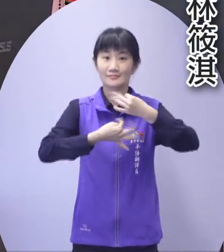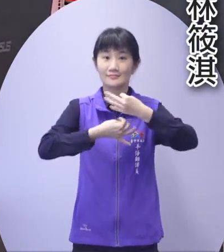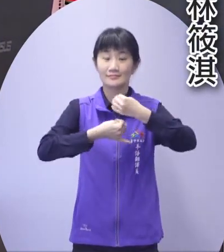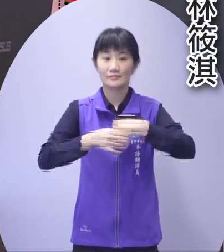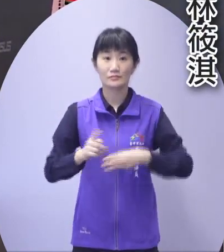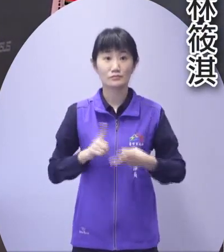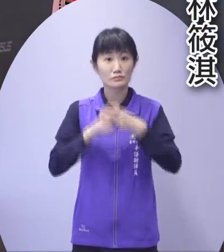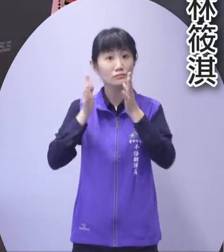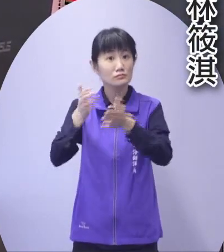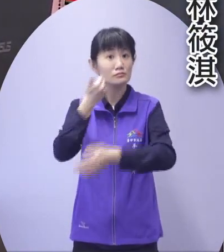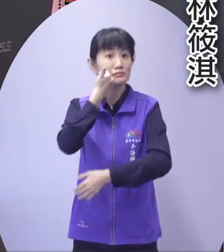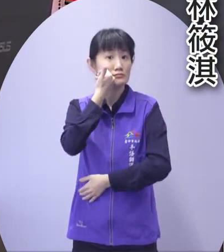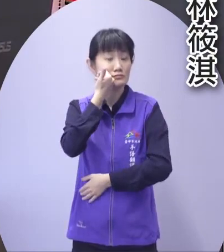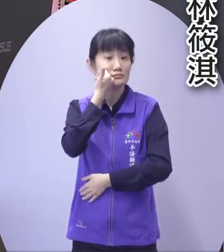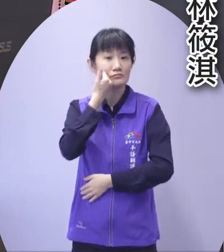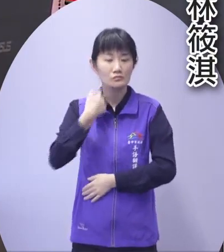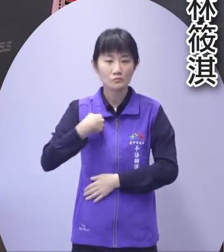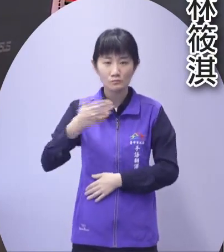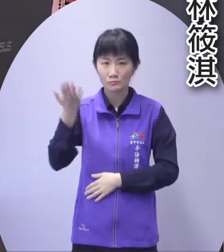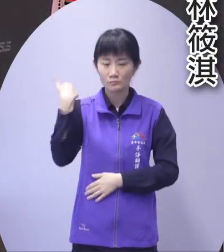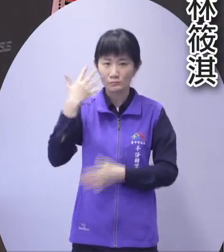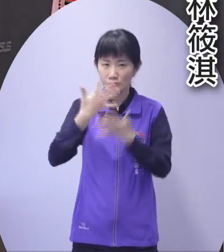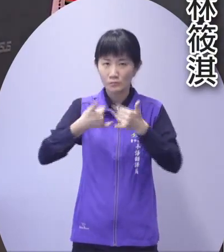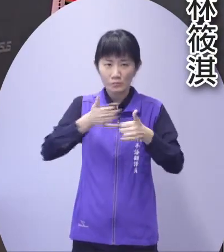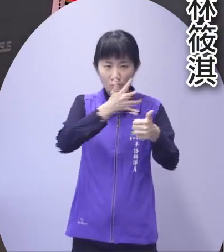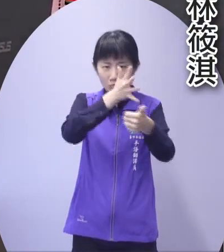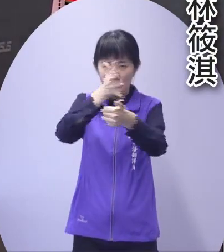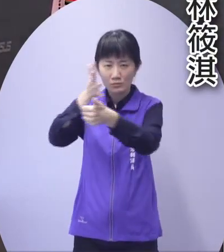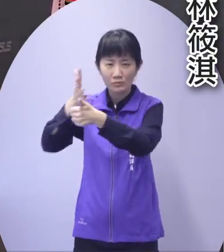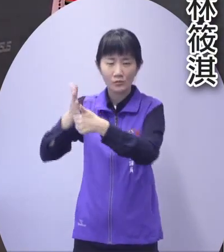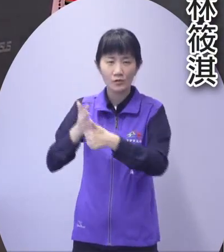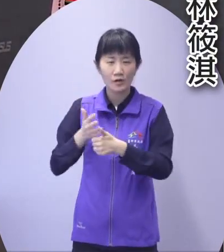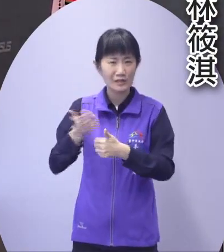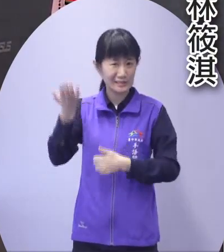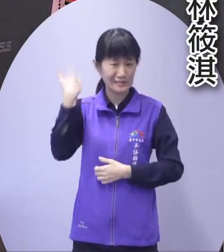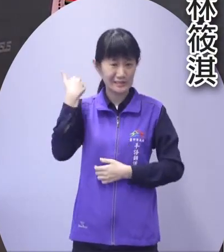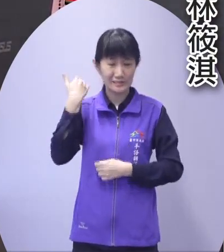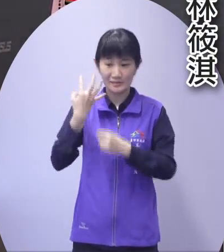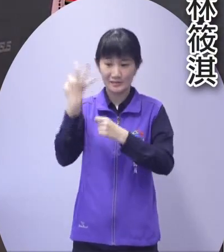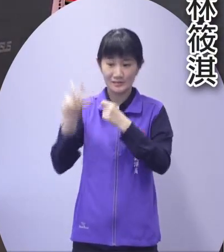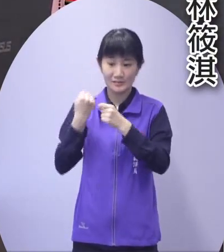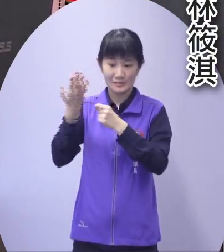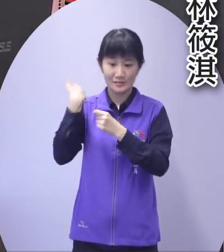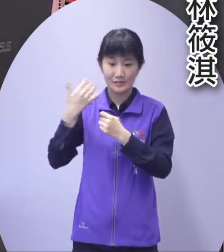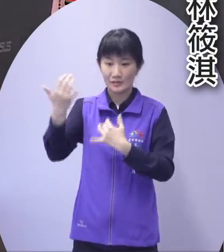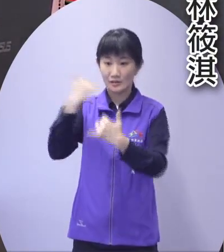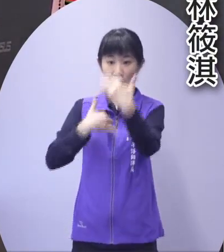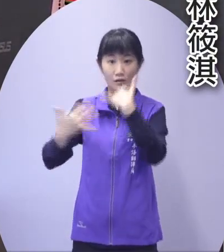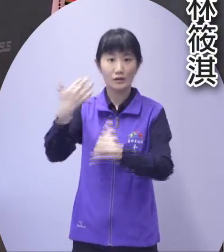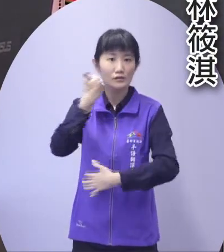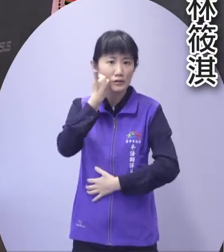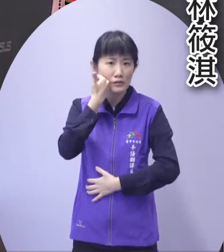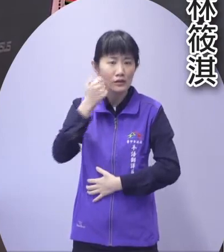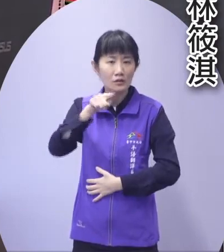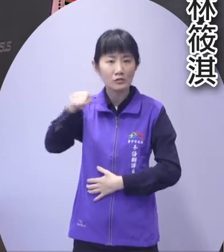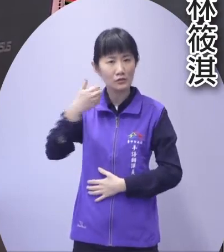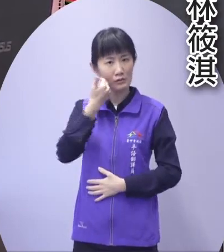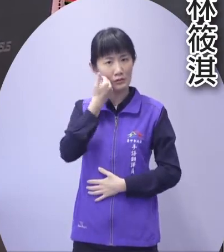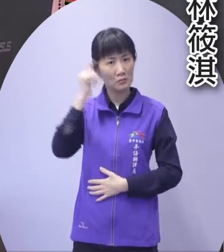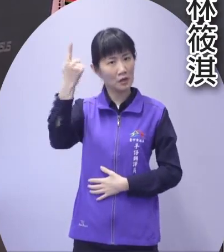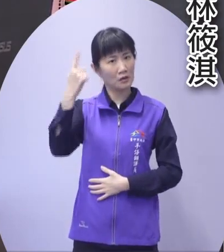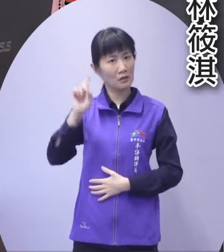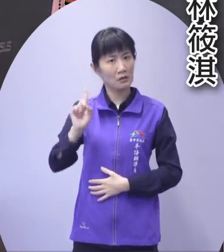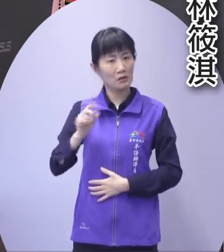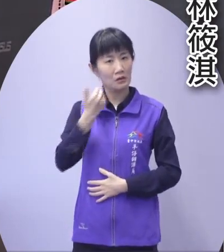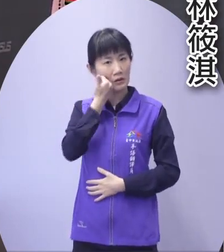定的族群呢，其实我们调查过往年到底来看我们新社花海国际花坛节究竟是大部分是什么样的一些民